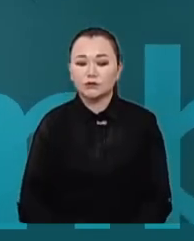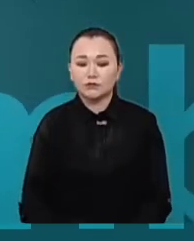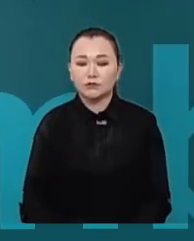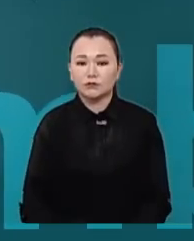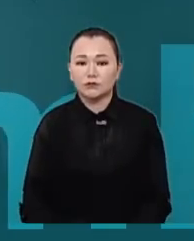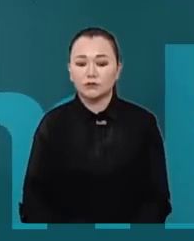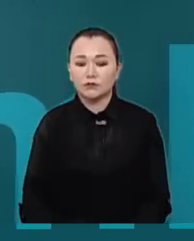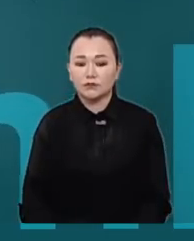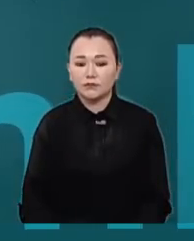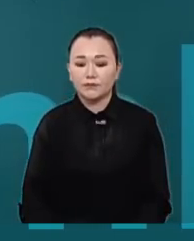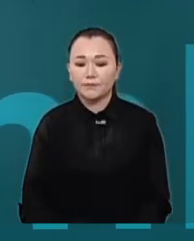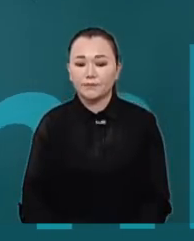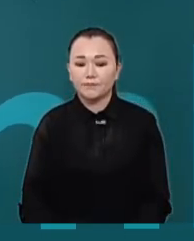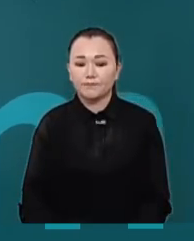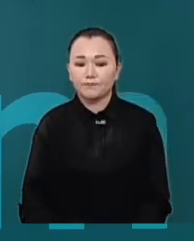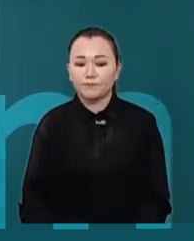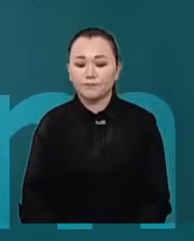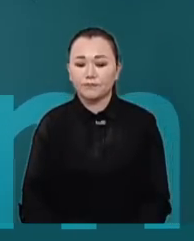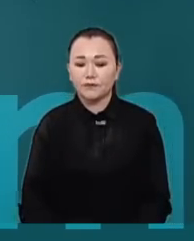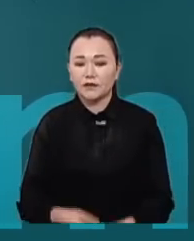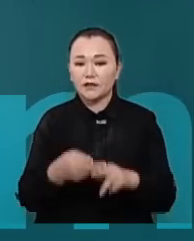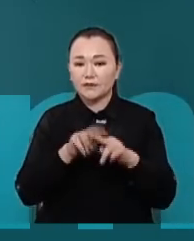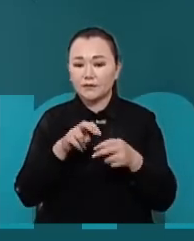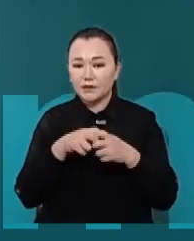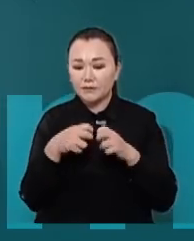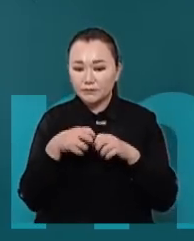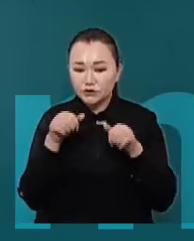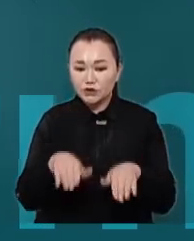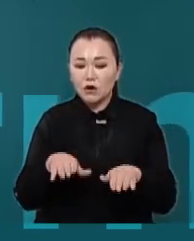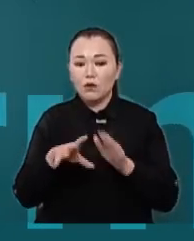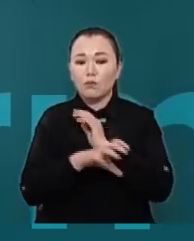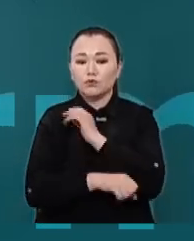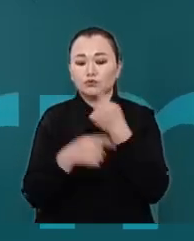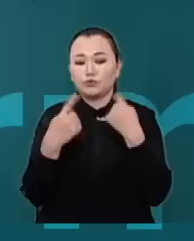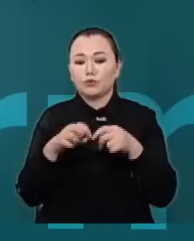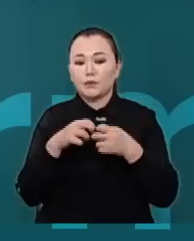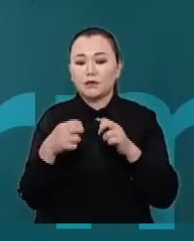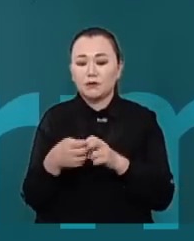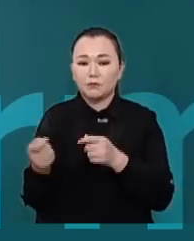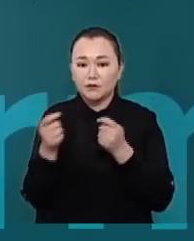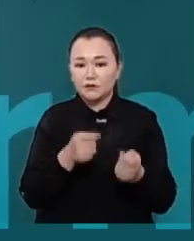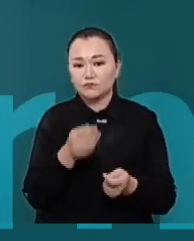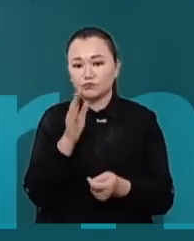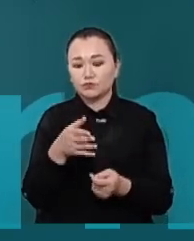отырсыз. Жоқ, қараңыз. Қазір осы шаруа шешкеннен кейін сіздер басқа бір проблема тауып бересіздер тағы да.